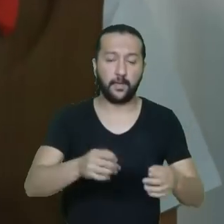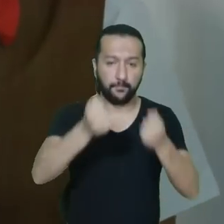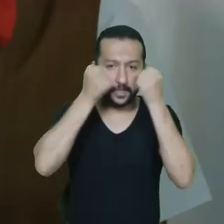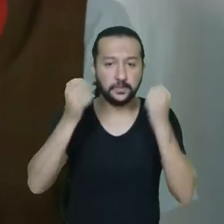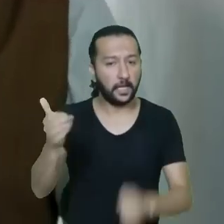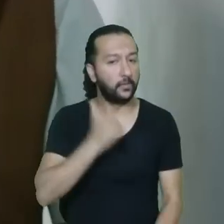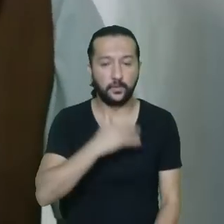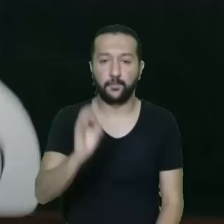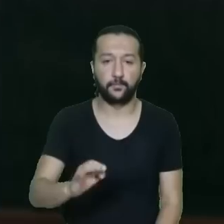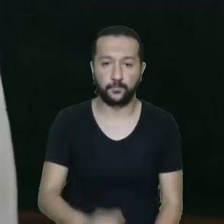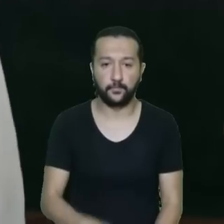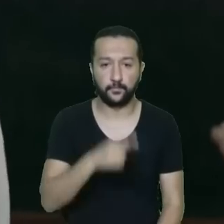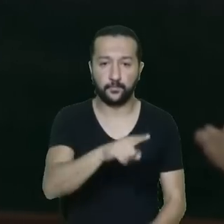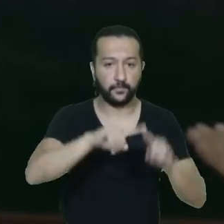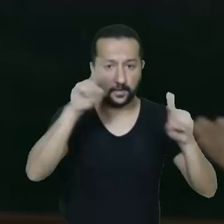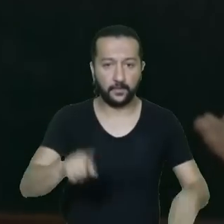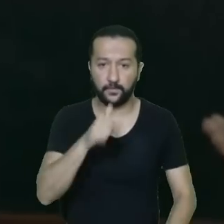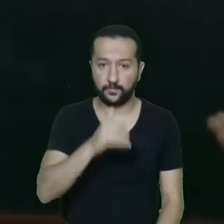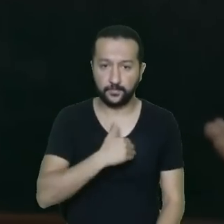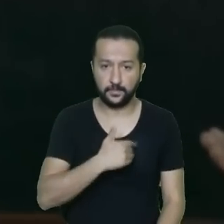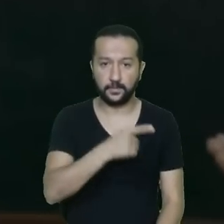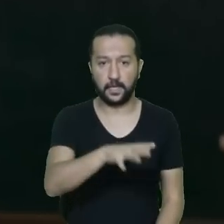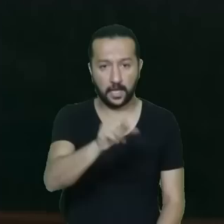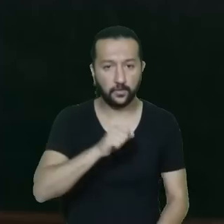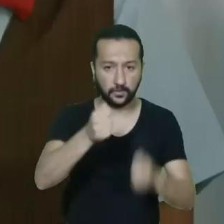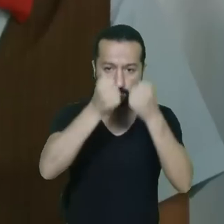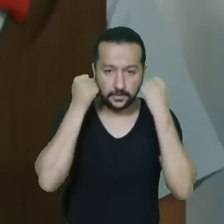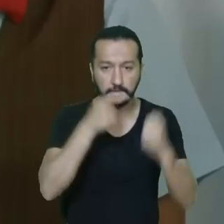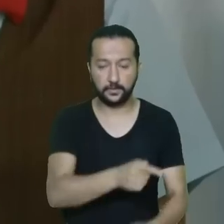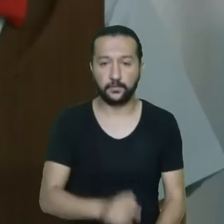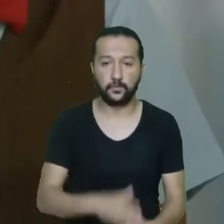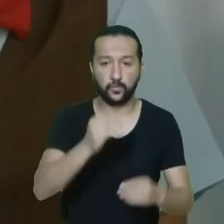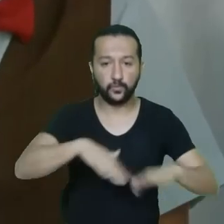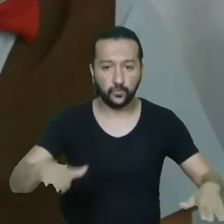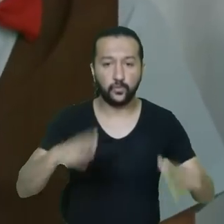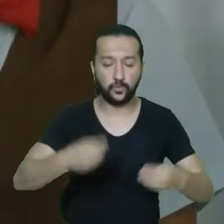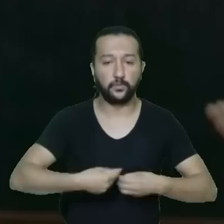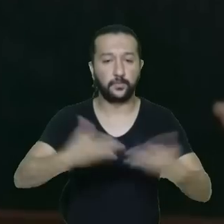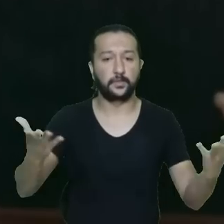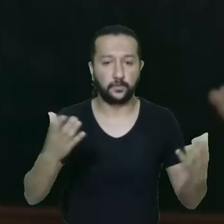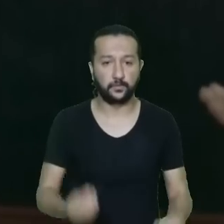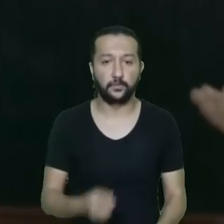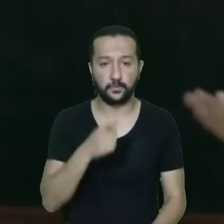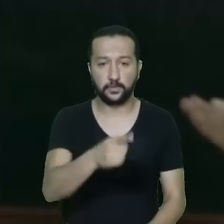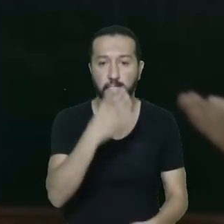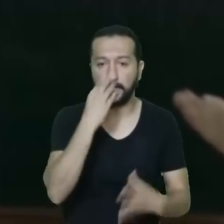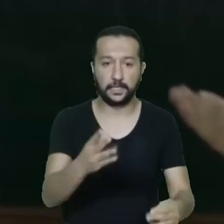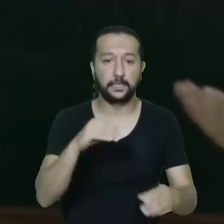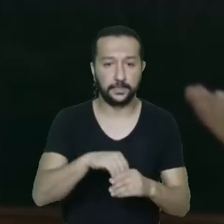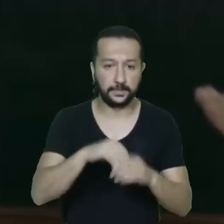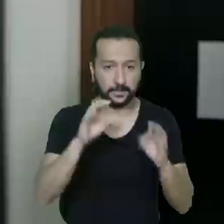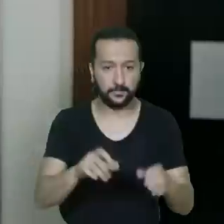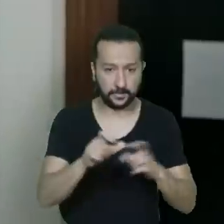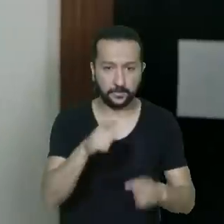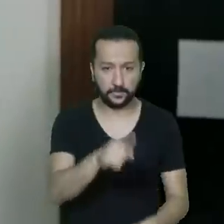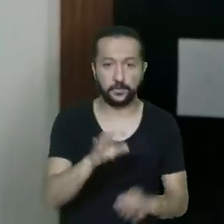maskeye. Esnaf adamız biz. Alıyoruz maskelere. Çoluğu çocuğu da atıyoruz. Eşantiyon manasını değil